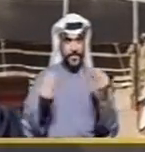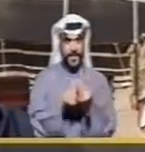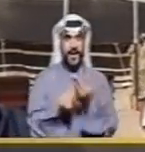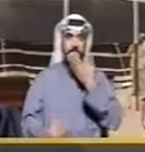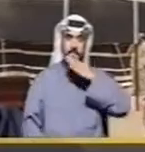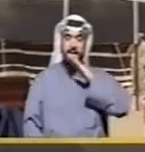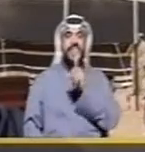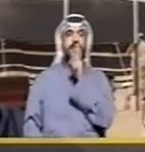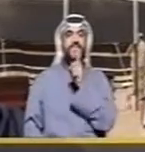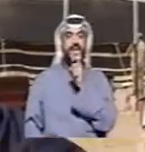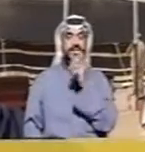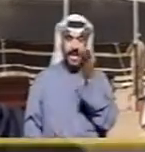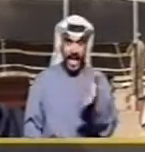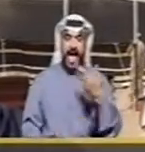قطر،